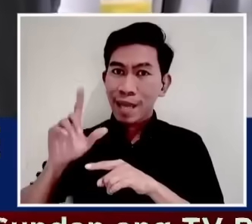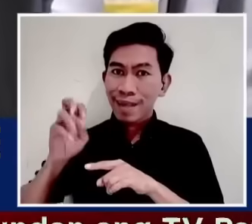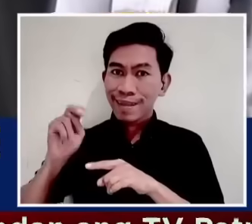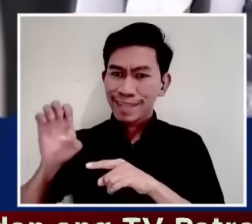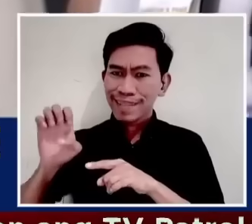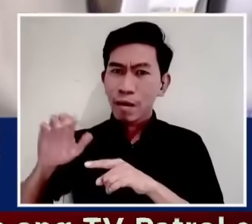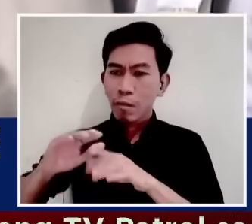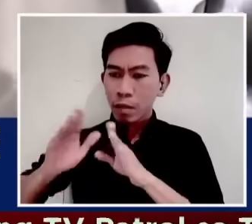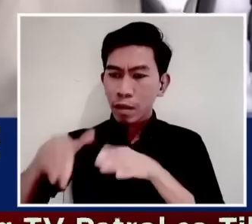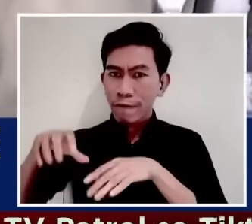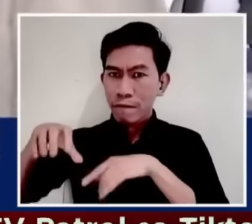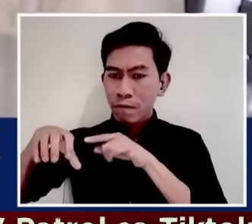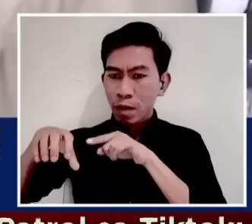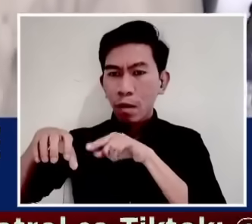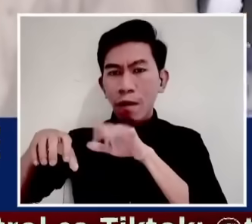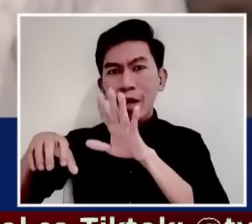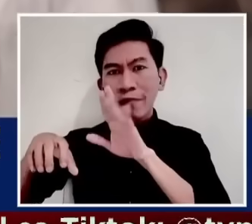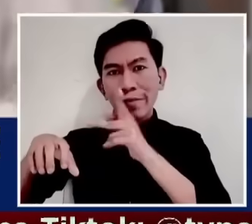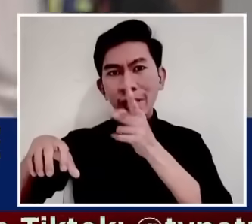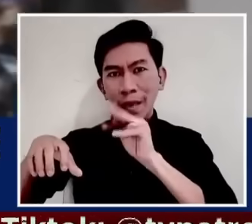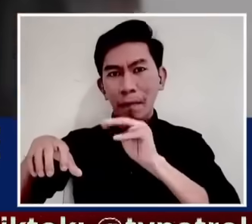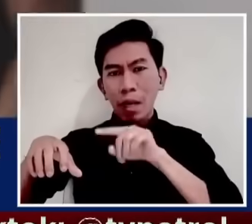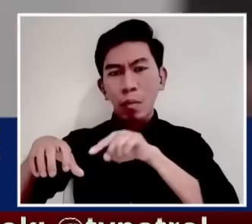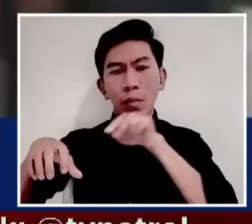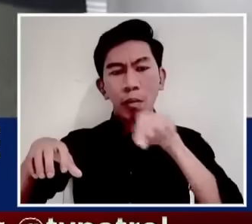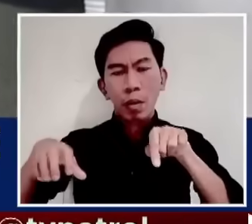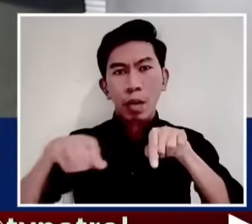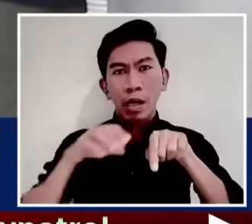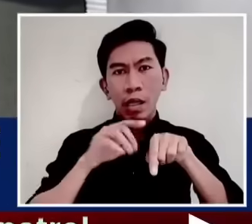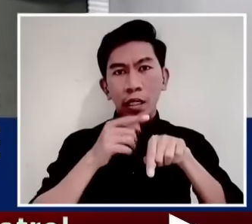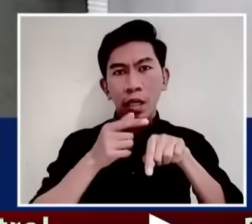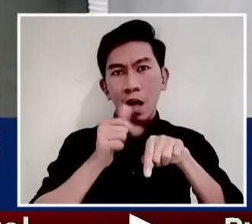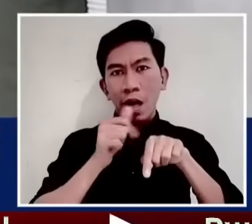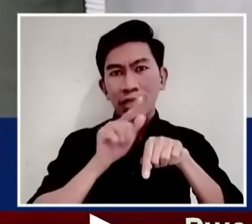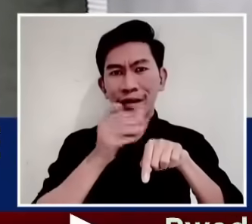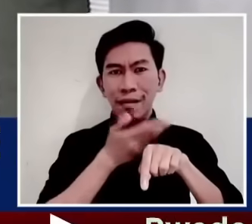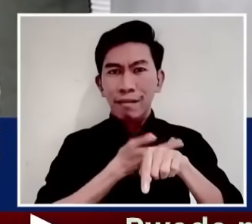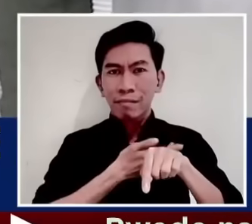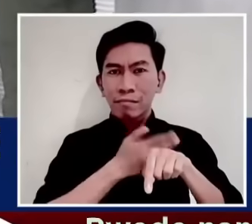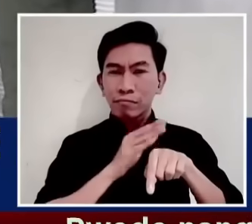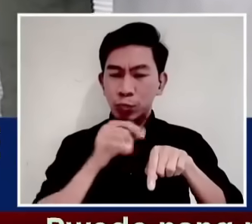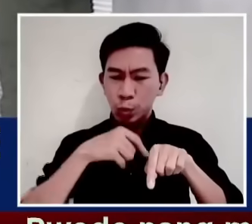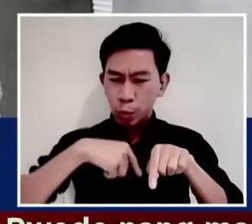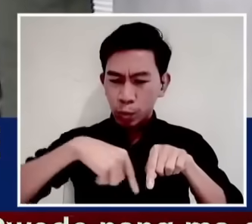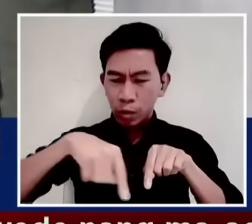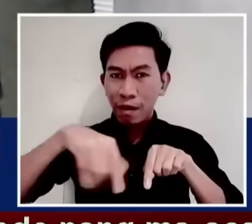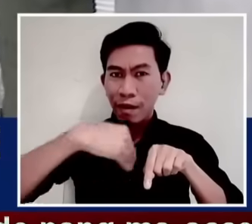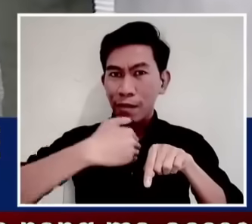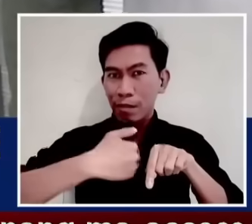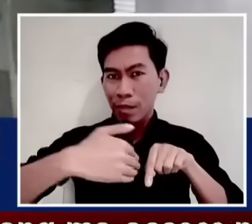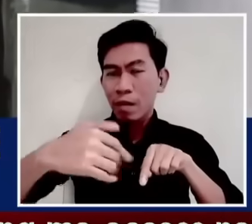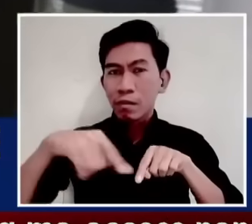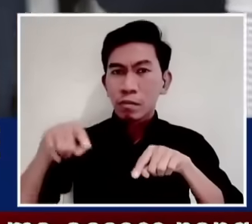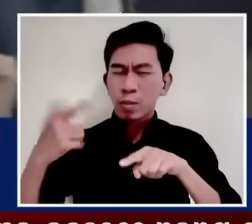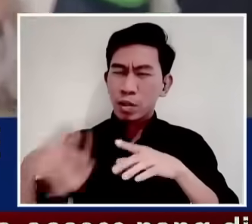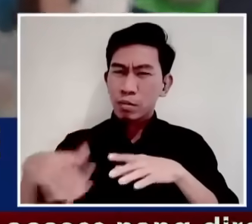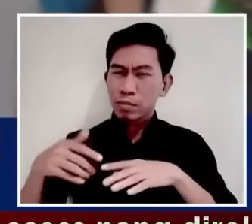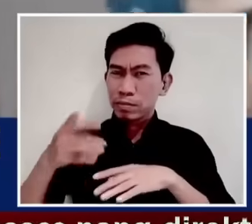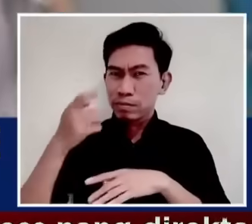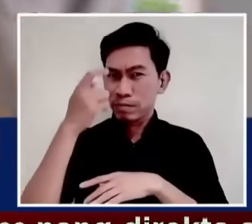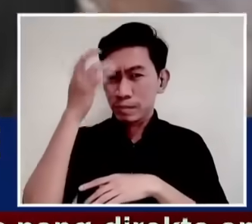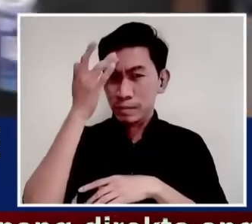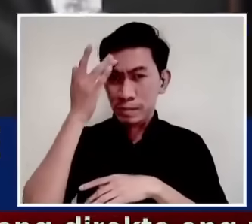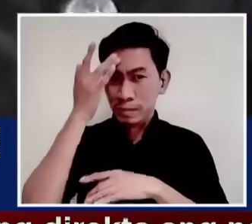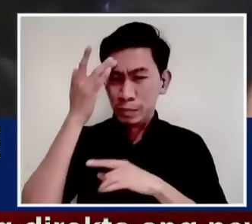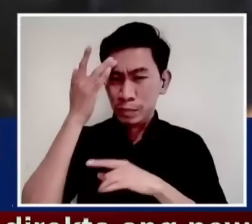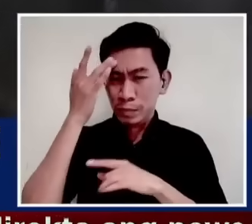border, naluluha at nanginginig pa rin habang kinikwento kung paano sila nagkulong sa bomb shelter na walang pagkain at